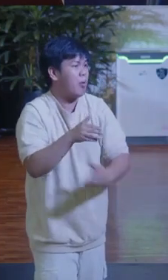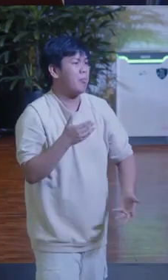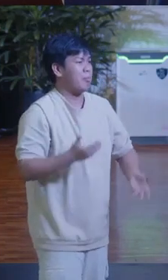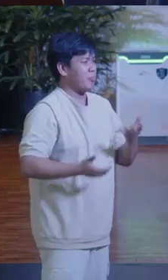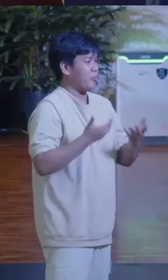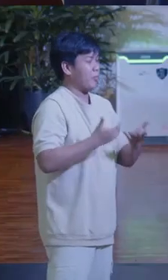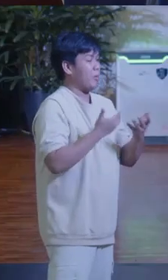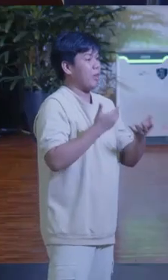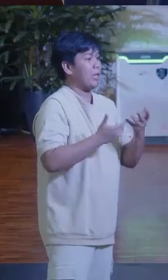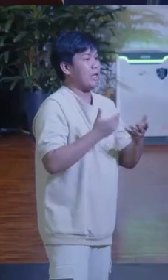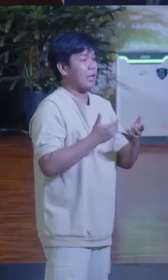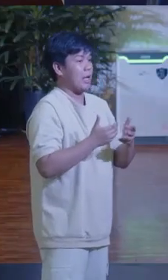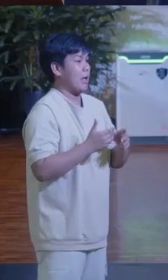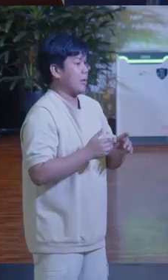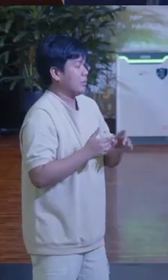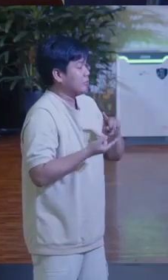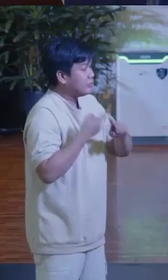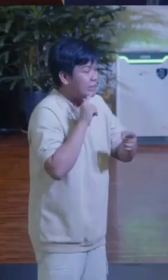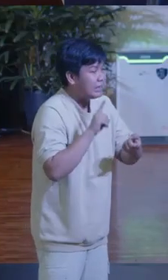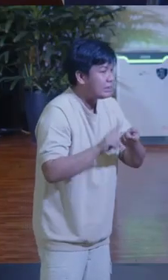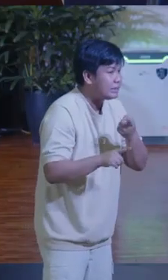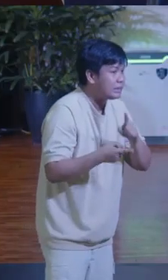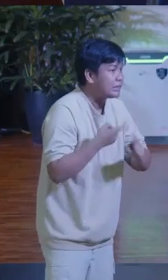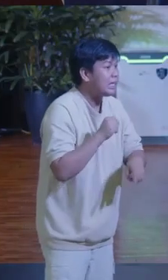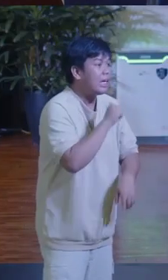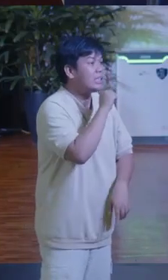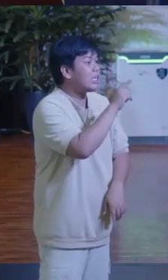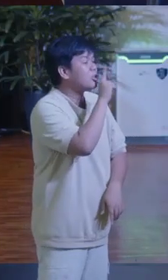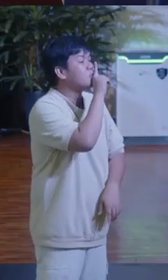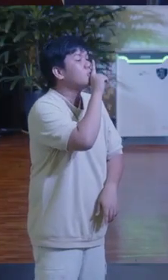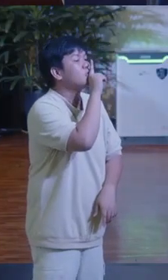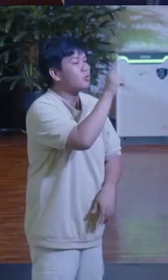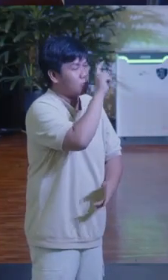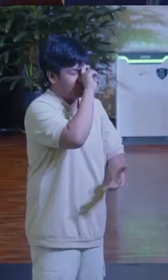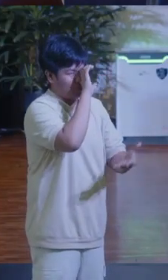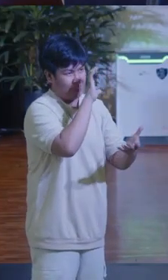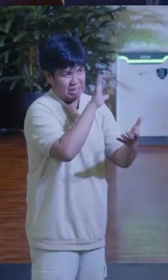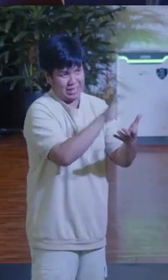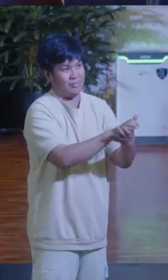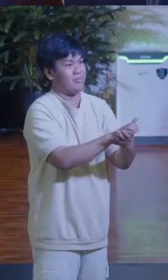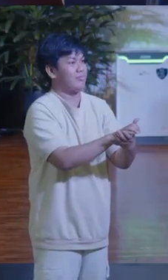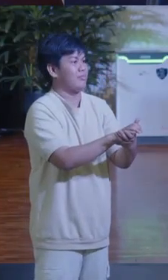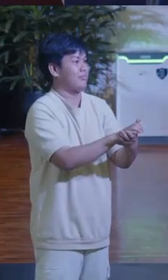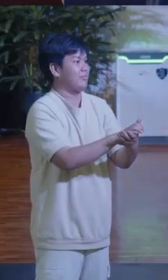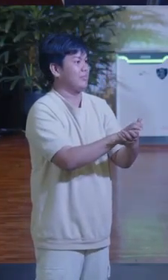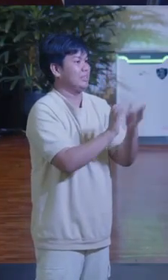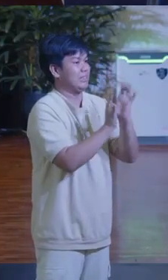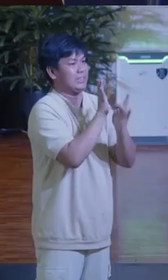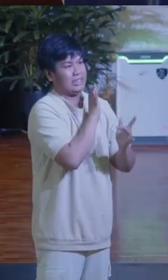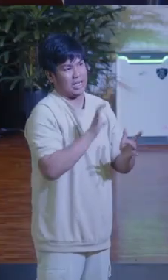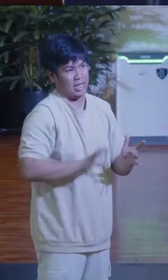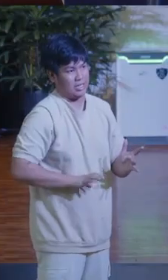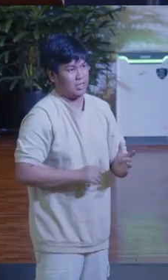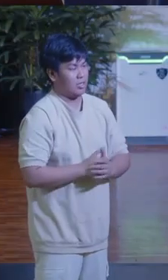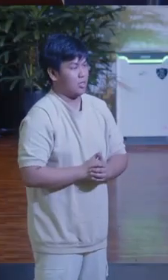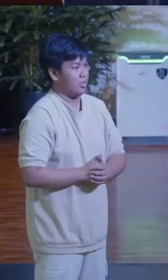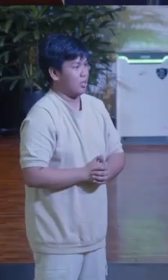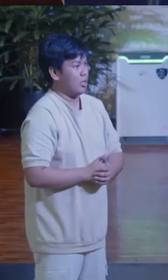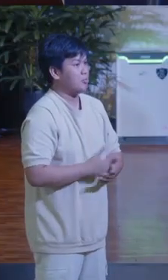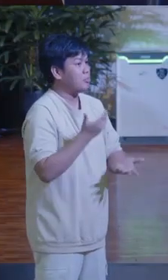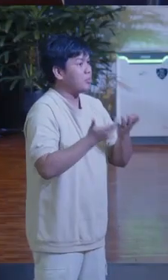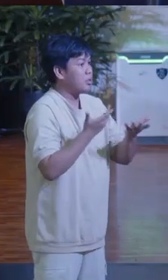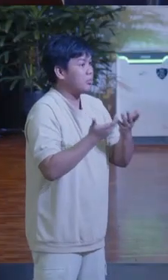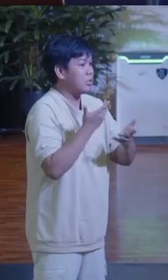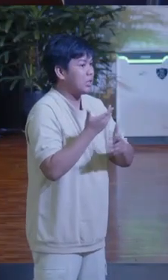malamang itong certain men na ito ay walang kaugnayan o walang otoridad na ibinigay si James